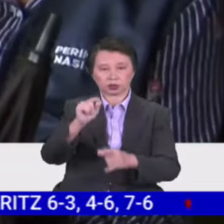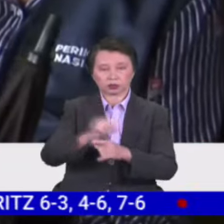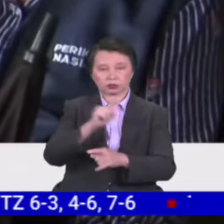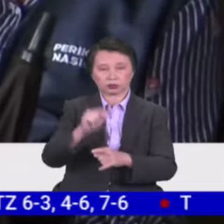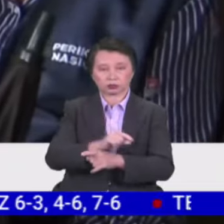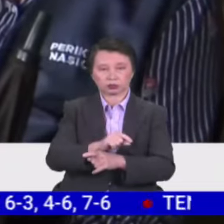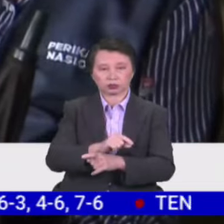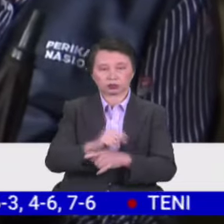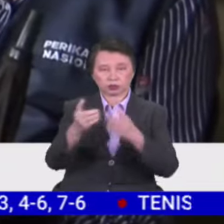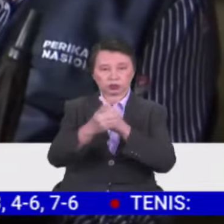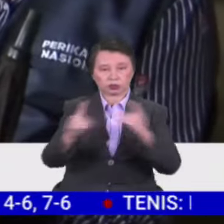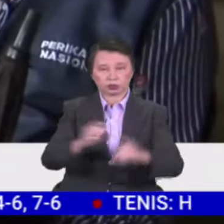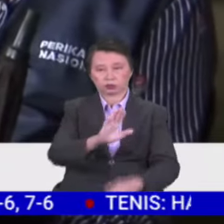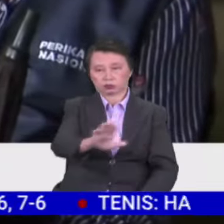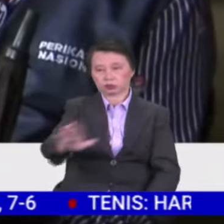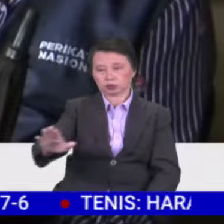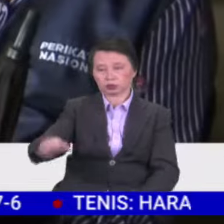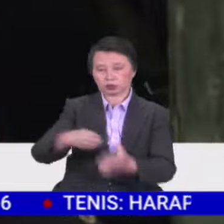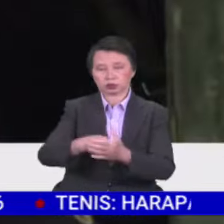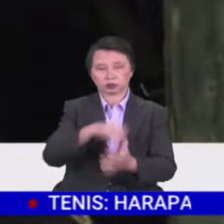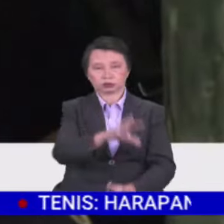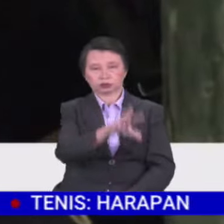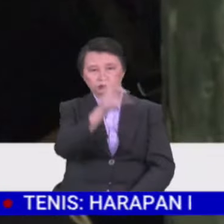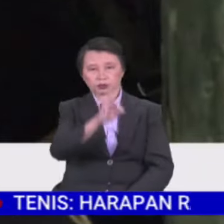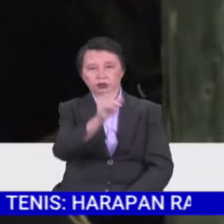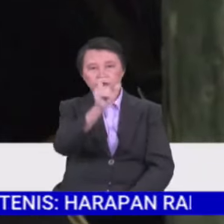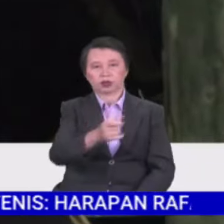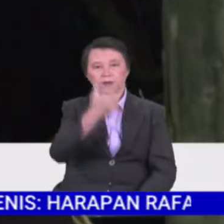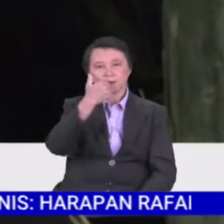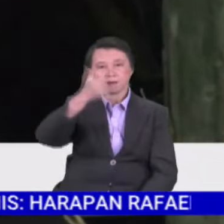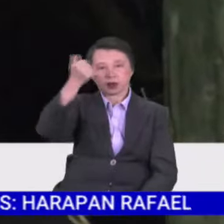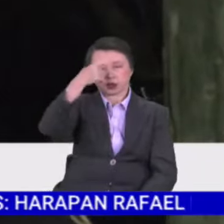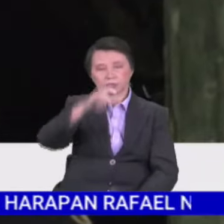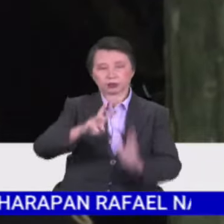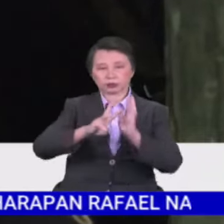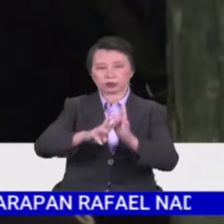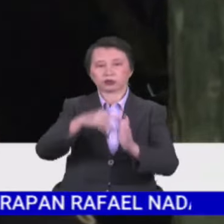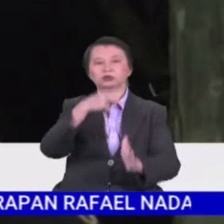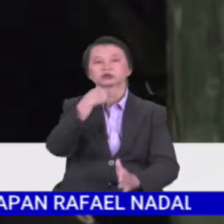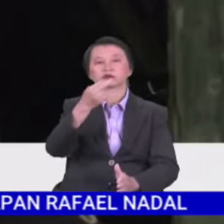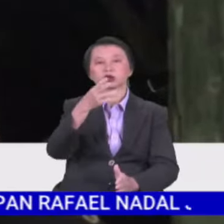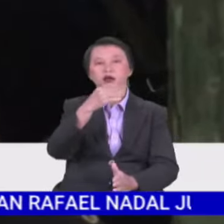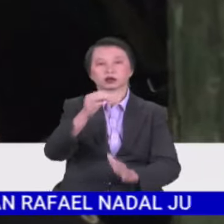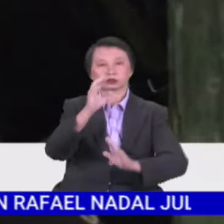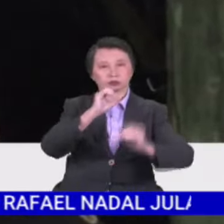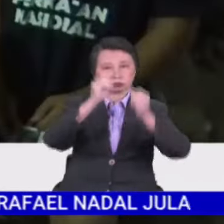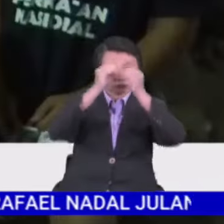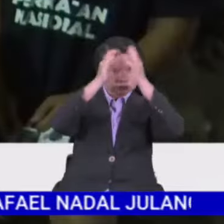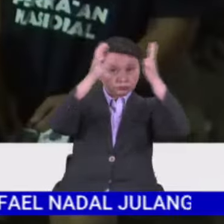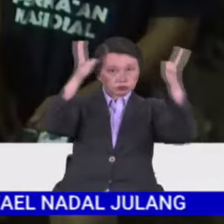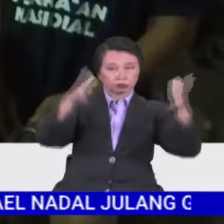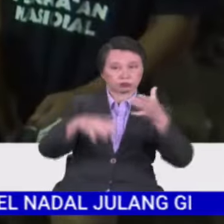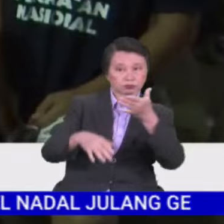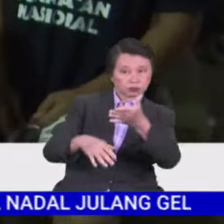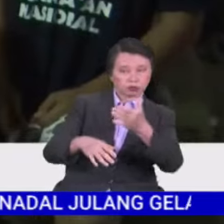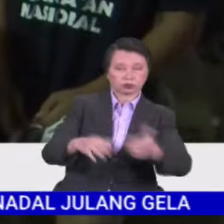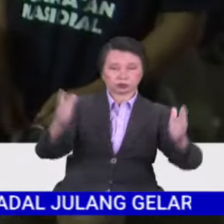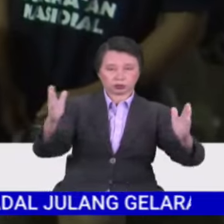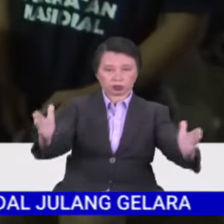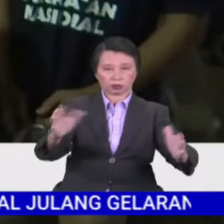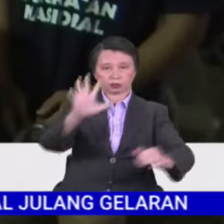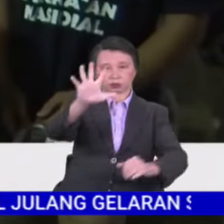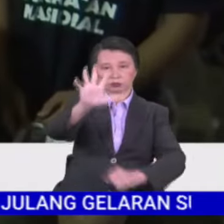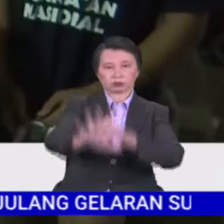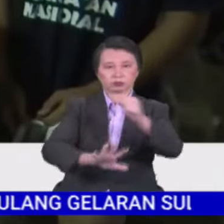menggunakan hak demokrasi mereka dalam memilih calon terbaik bagi mewakili suara dan aspirasi mereka untuk tempoh